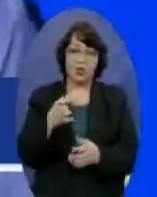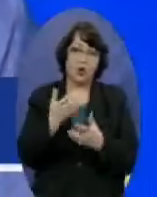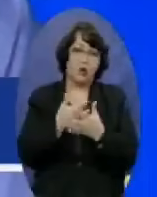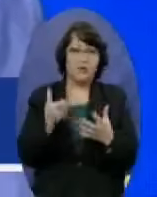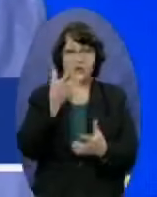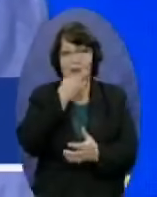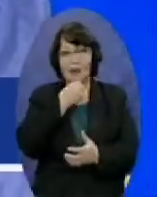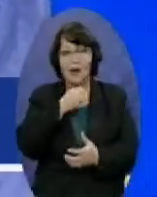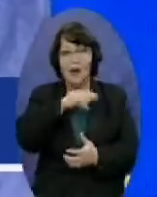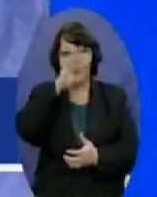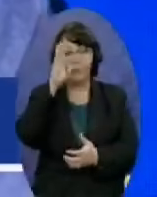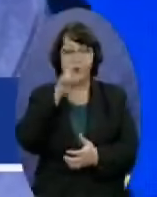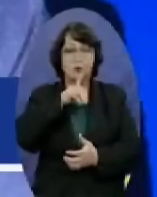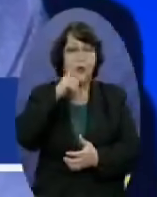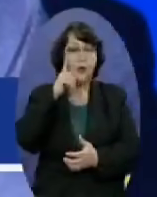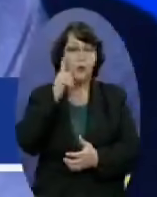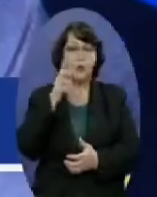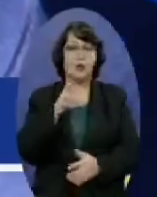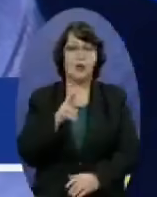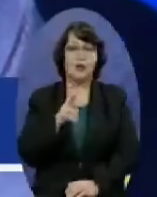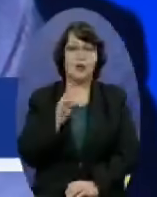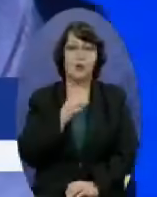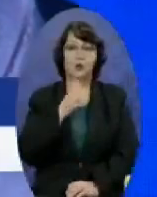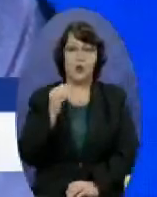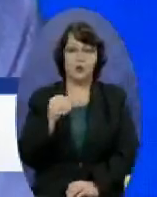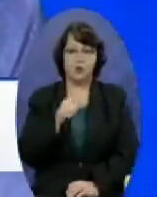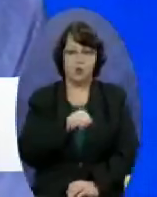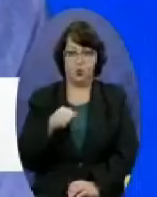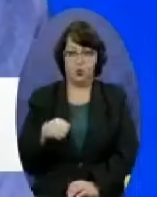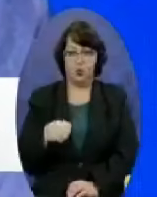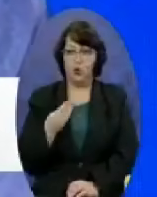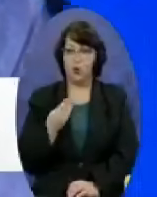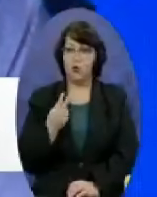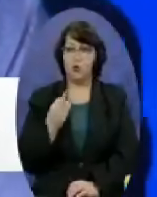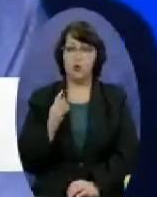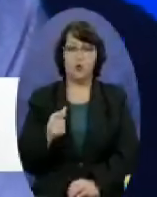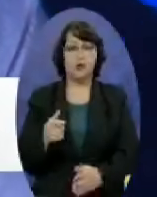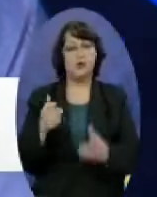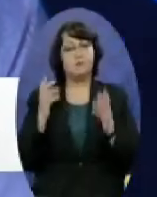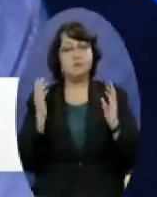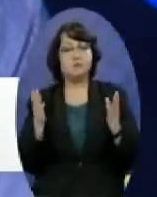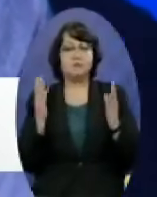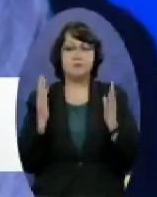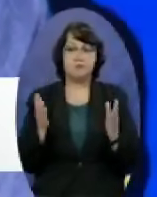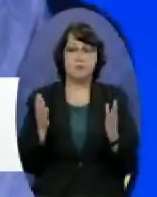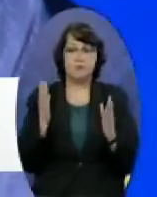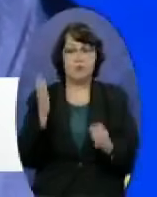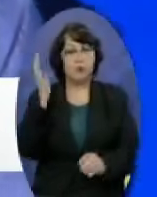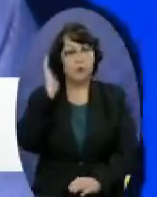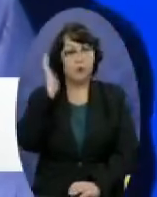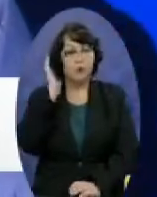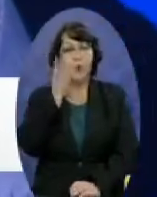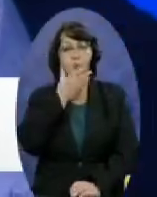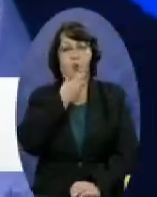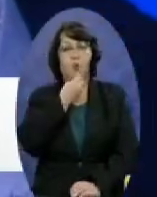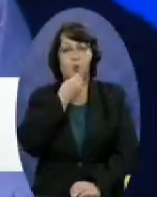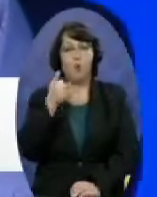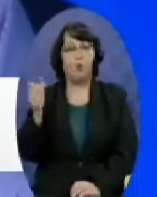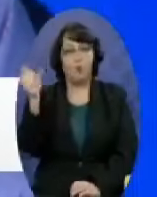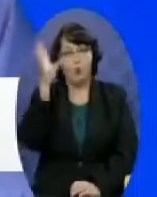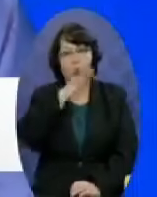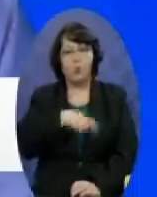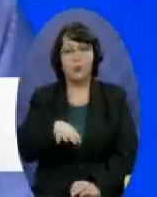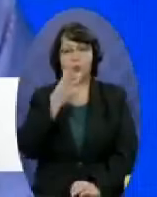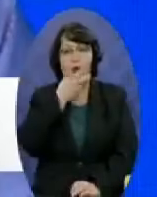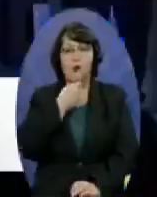сайхан халуун бас залуу яруу найрагчид өөрийнхөө шүлгийг бидэнд өгүүллээ. үнэхээр тэрийг нь нэнийг нь гэж сонхын хэцүү сайхан